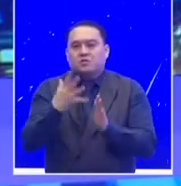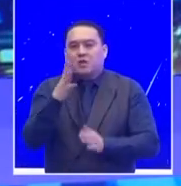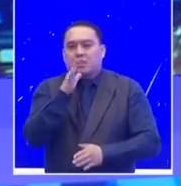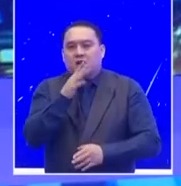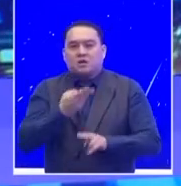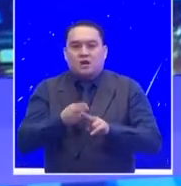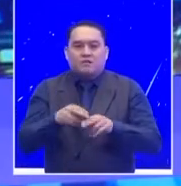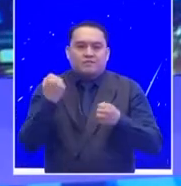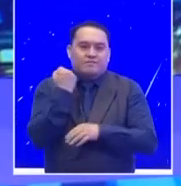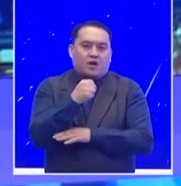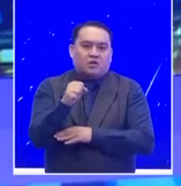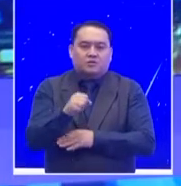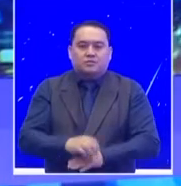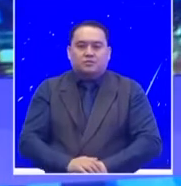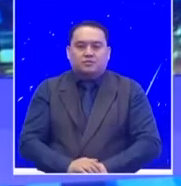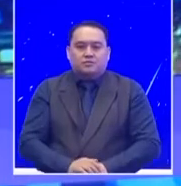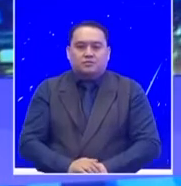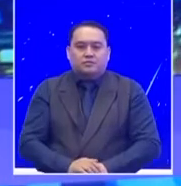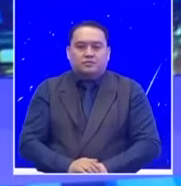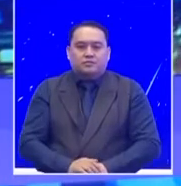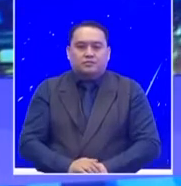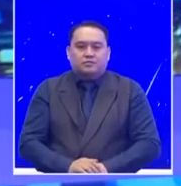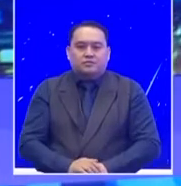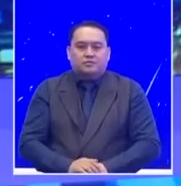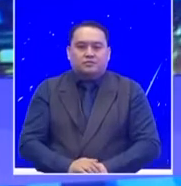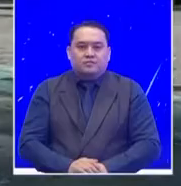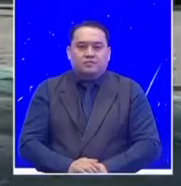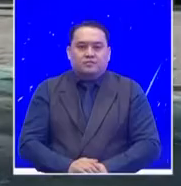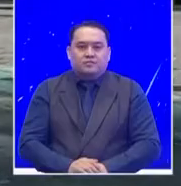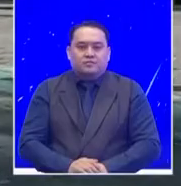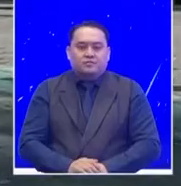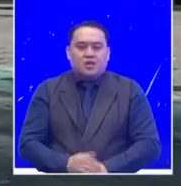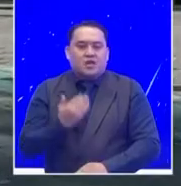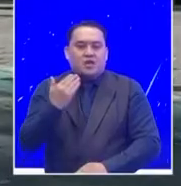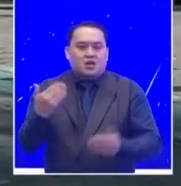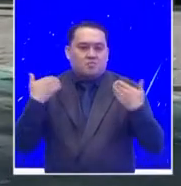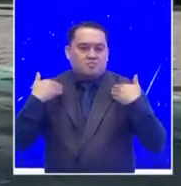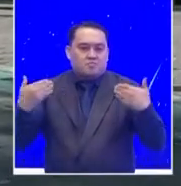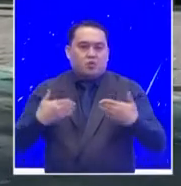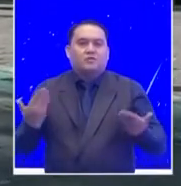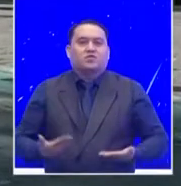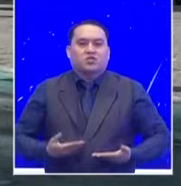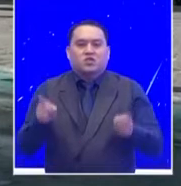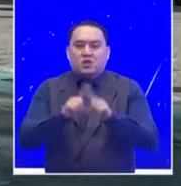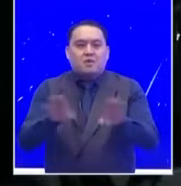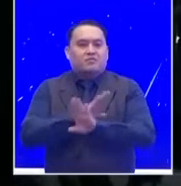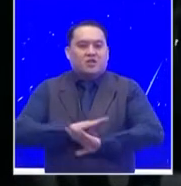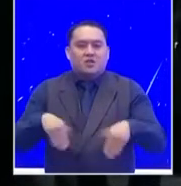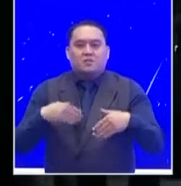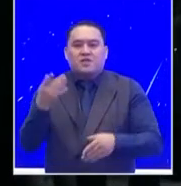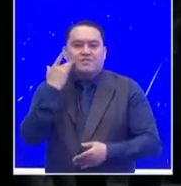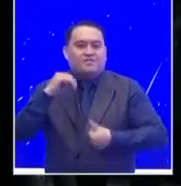исполняется 75 лет победы советских войск над фашистами. Их подвиг жив, неповторим и вечен. Советские